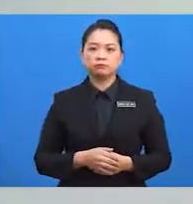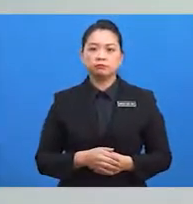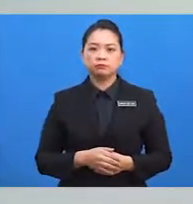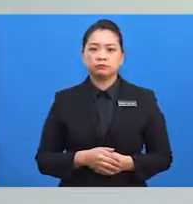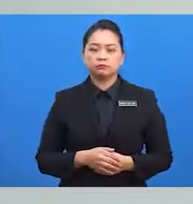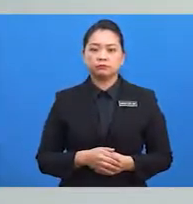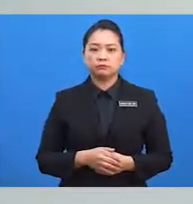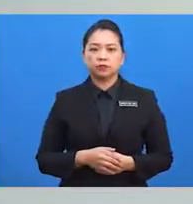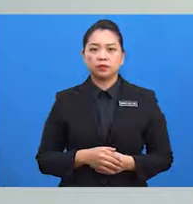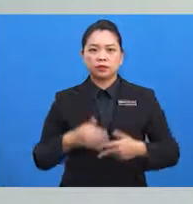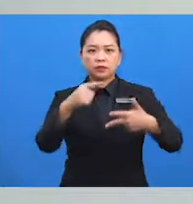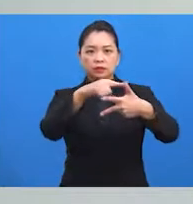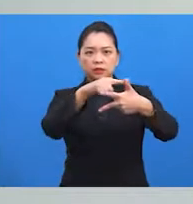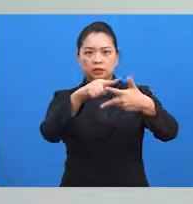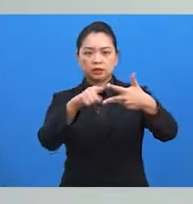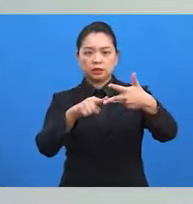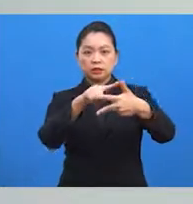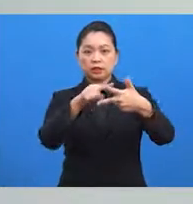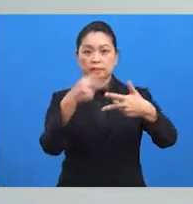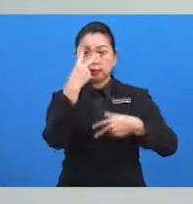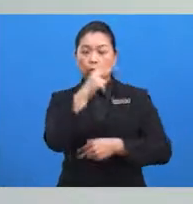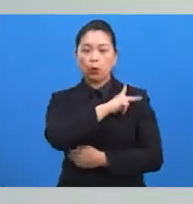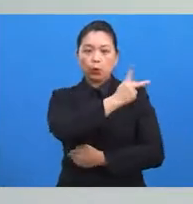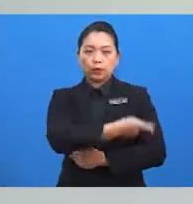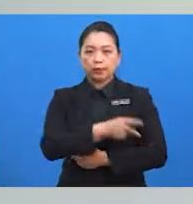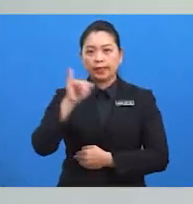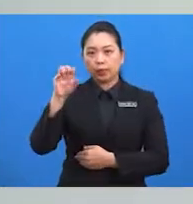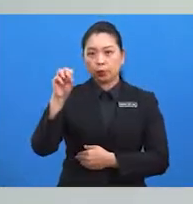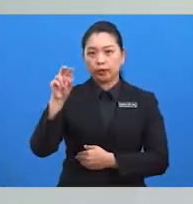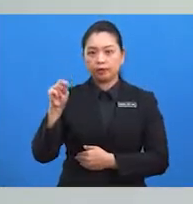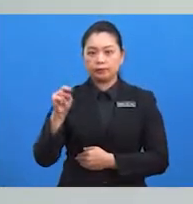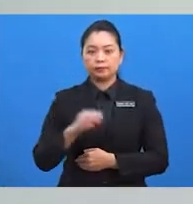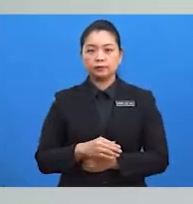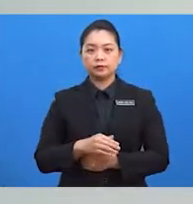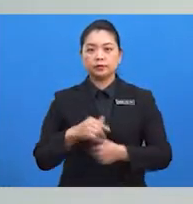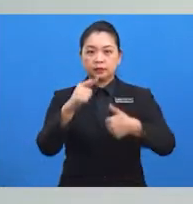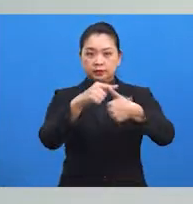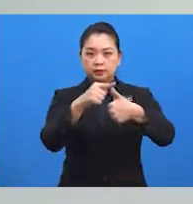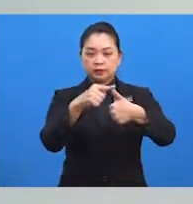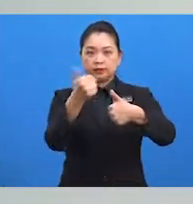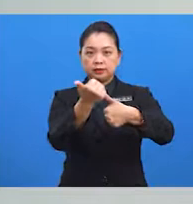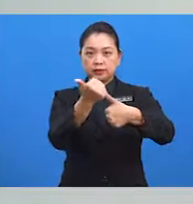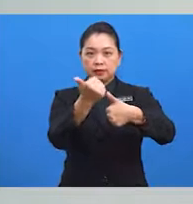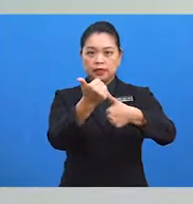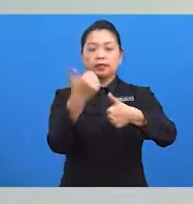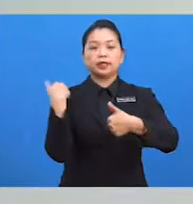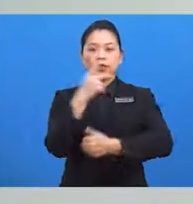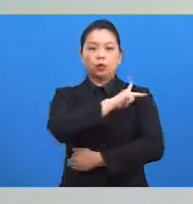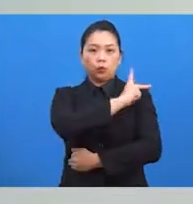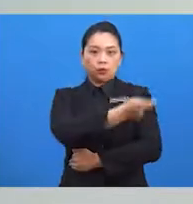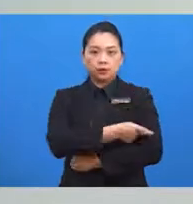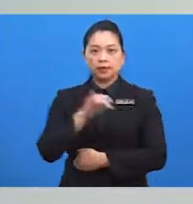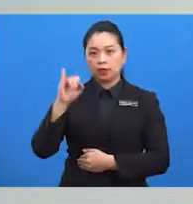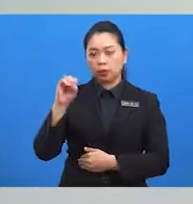ketiga kuase pengayunan tidak hafal mempunyai kuasa per